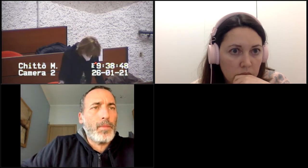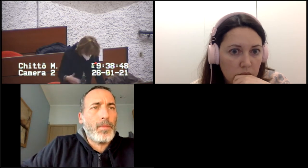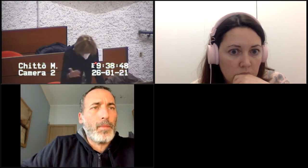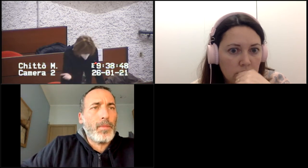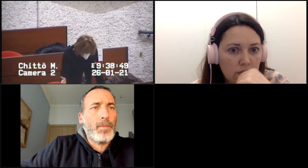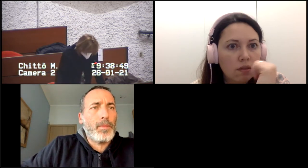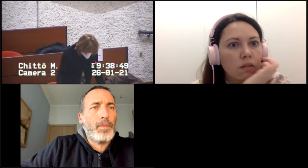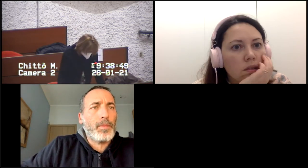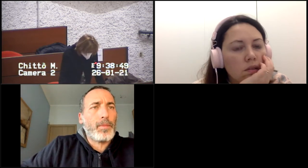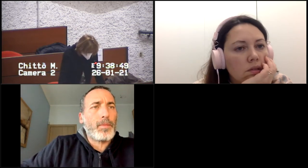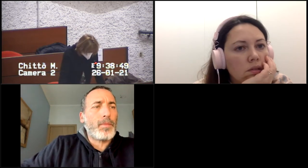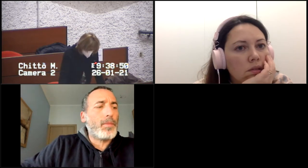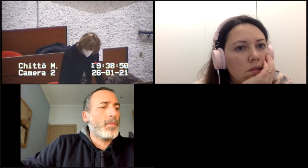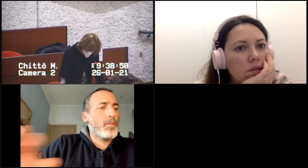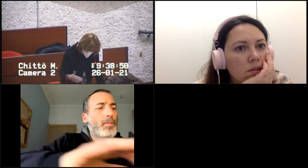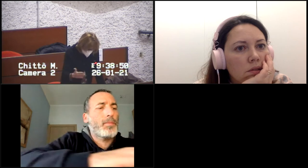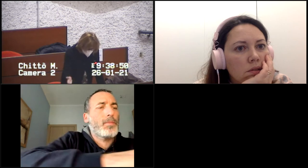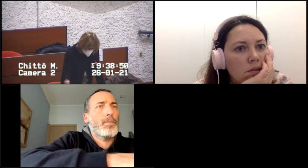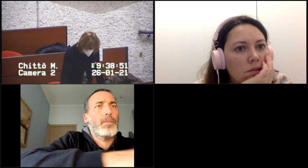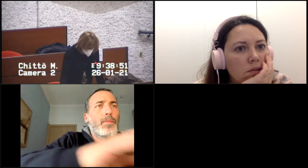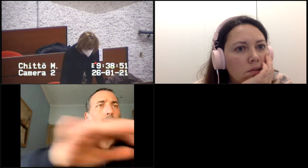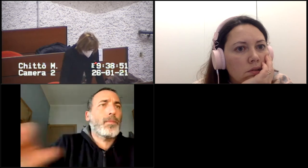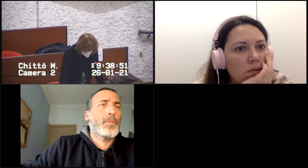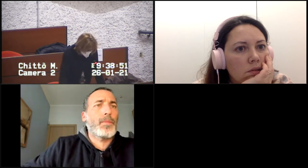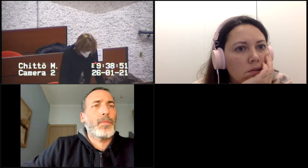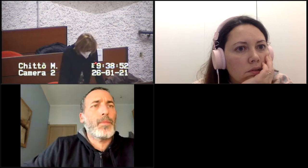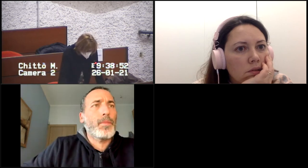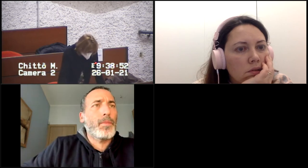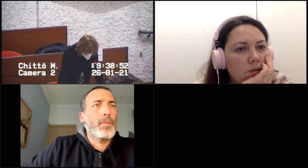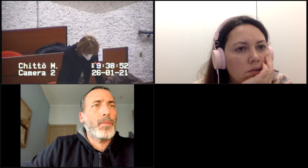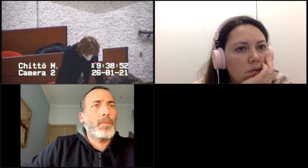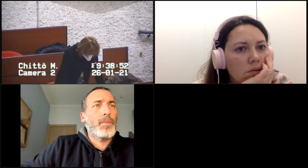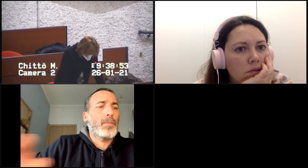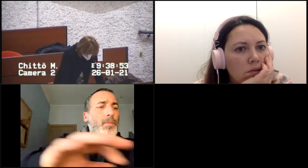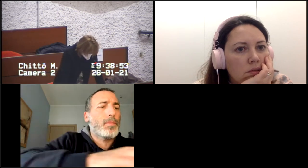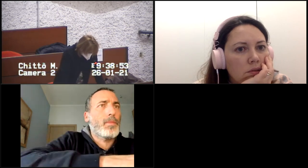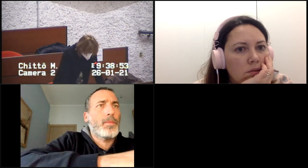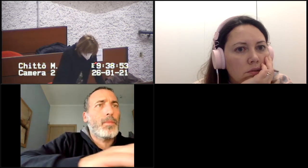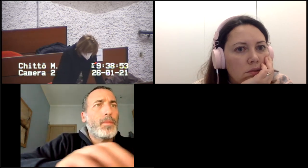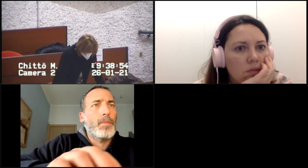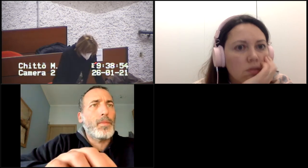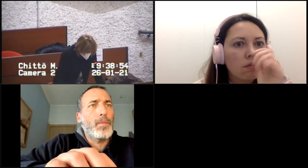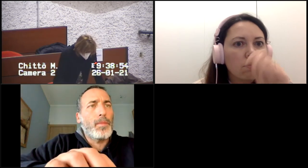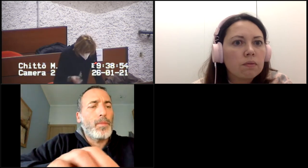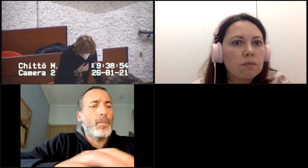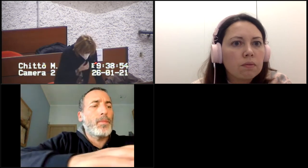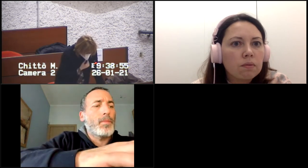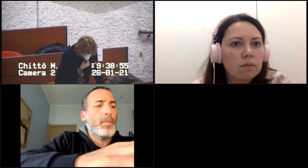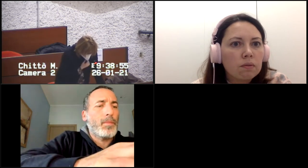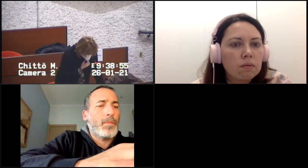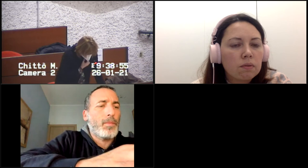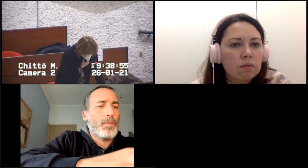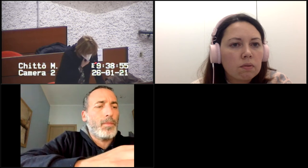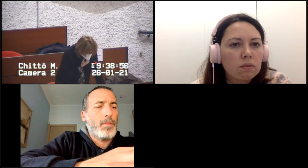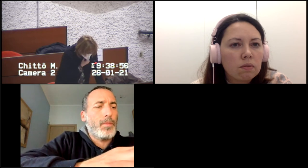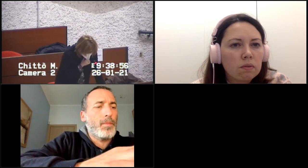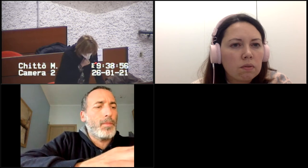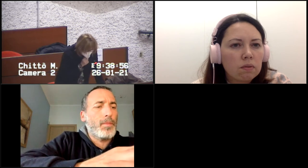in entrata e uscita dai cantieri e quindi in entrata e uscita dalle discariche, il sistema di